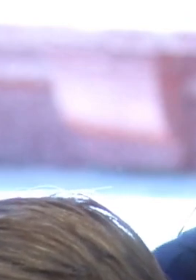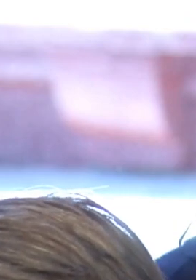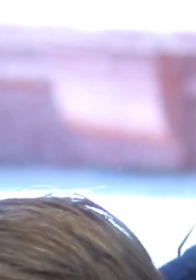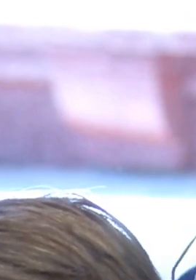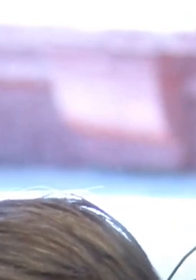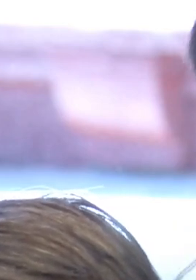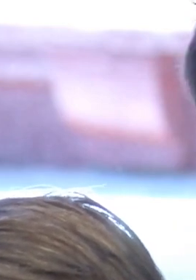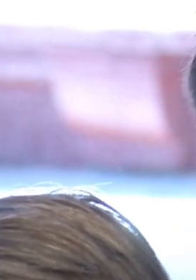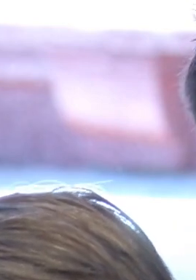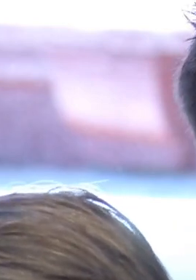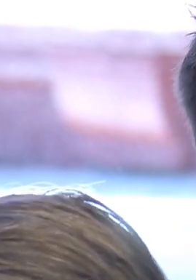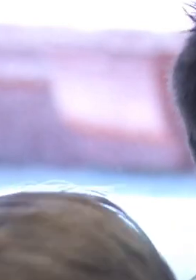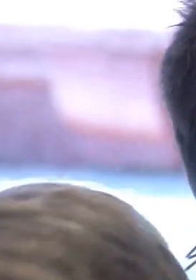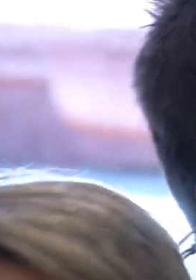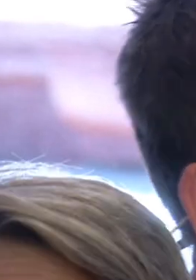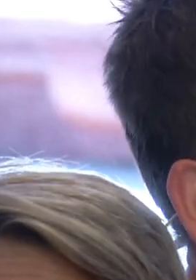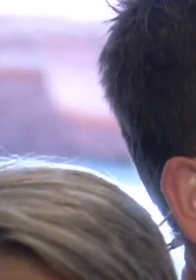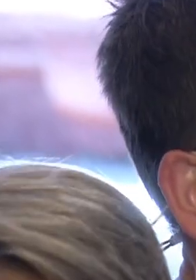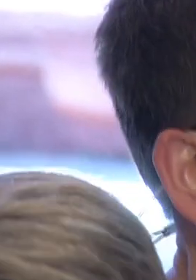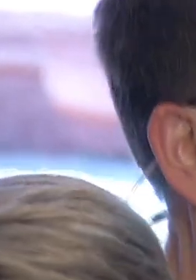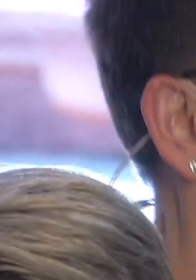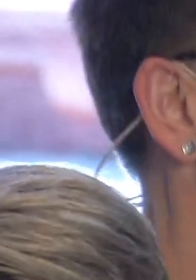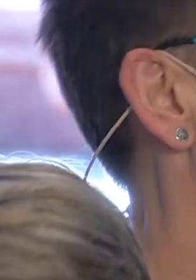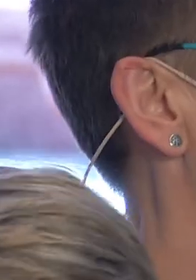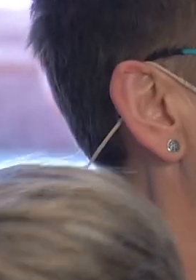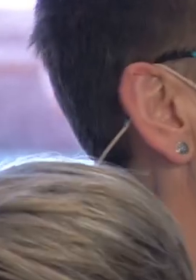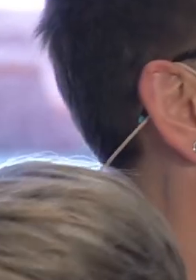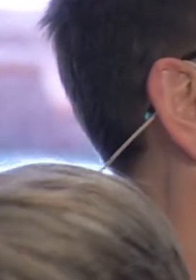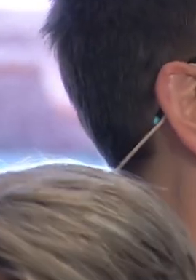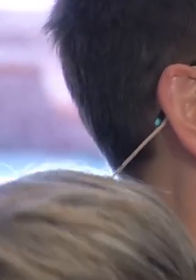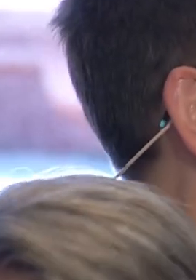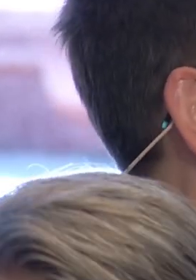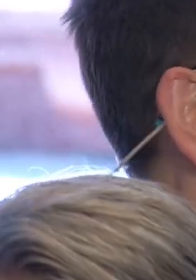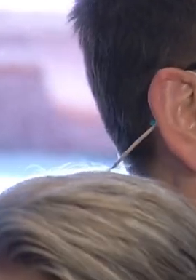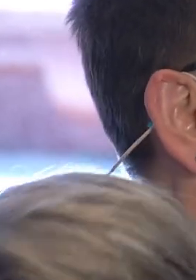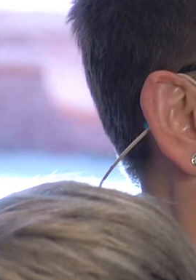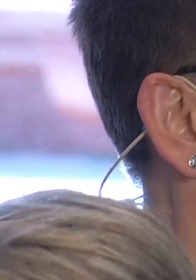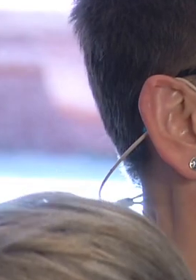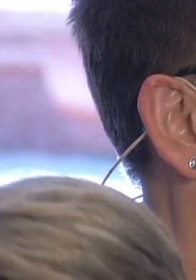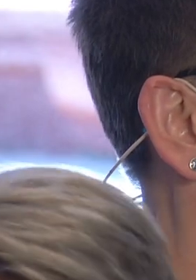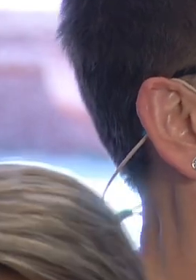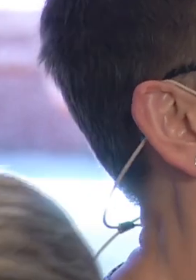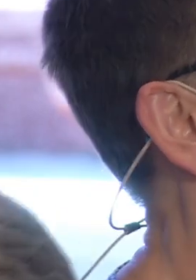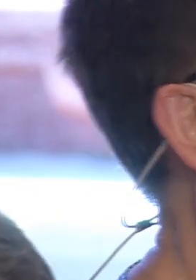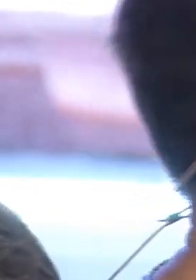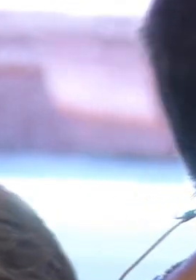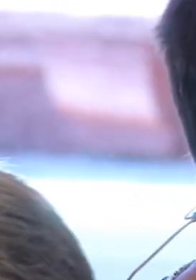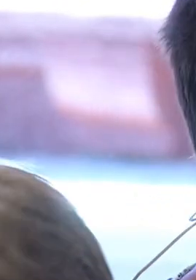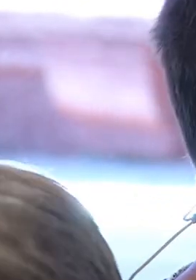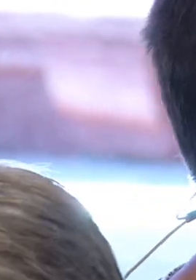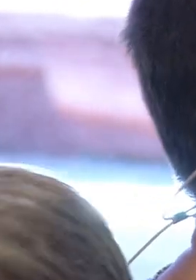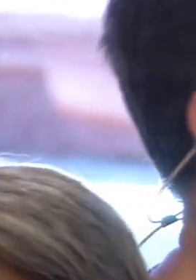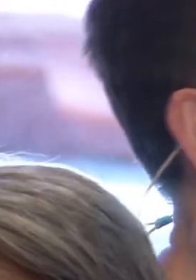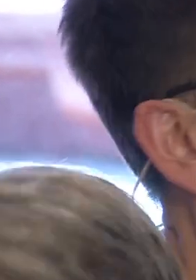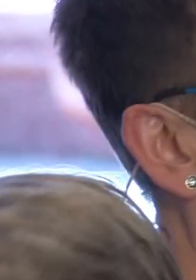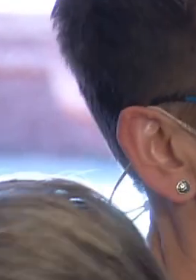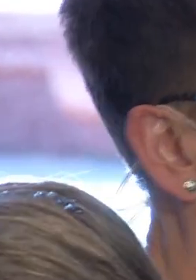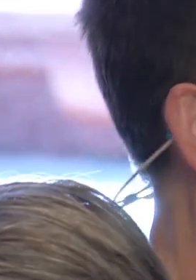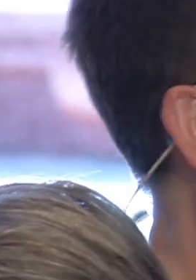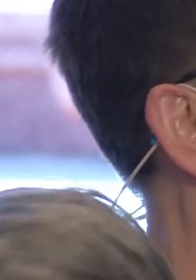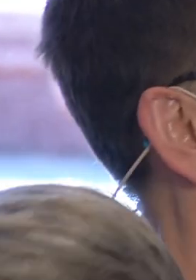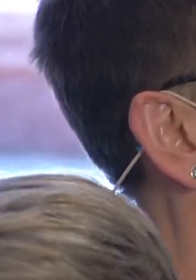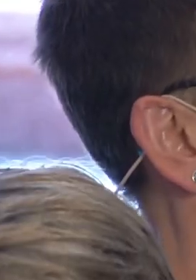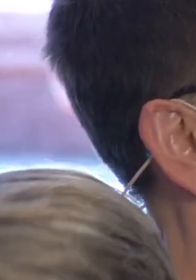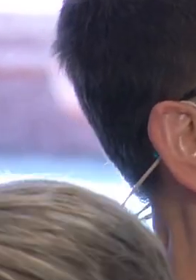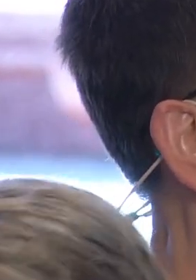nej, de gör jobbet. Men vi behöver liksom stärka upp den yrkesgruppen. Vi behöver fler och de behöver bättre